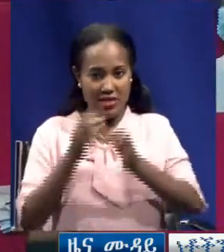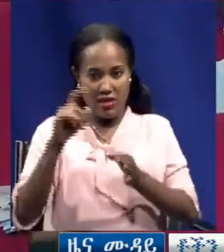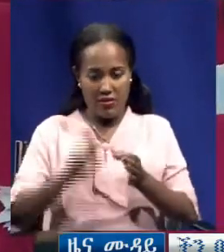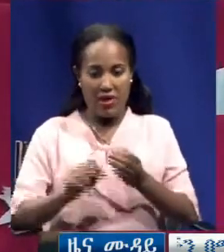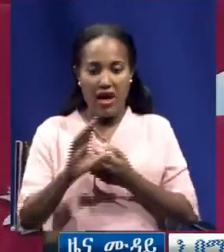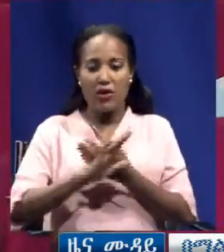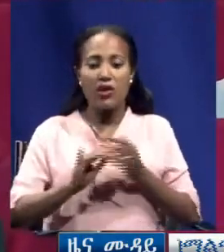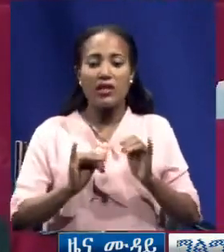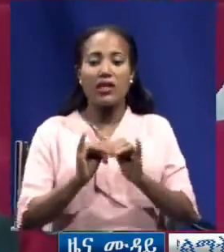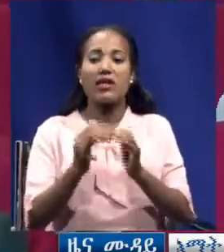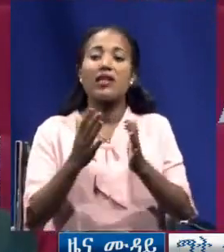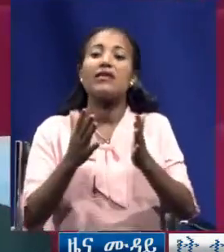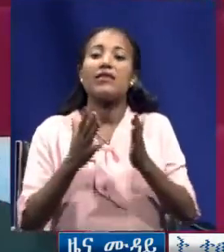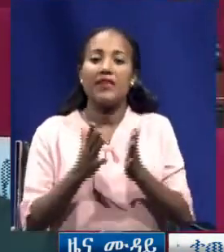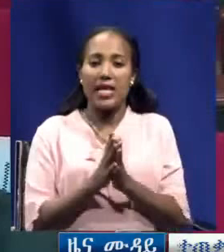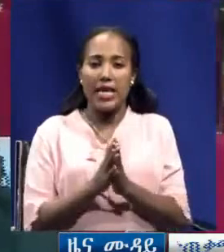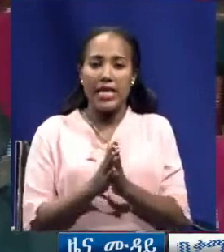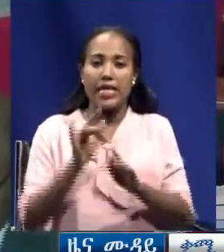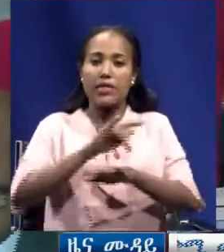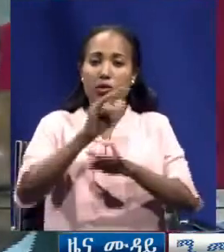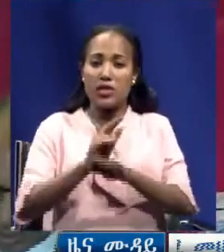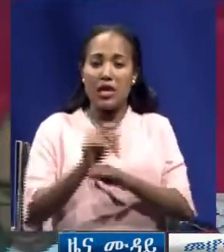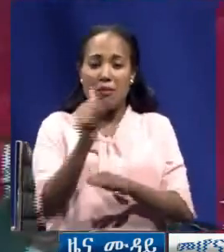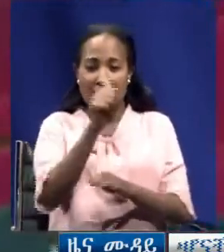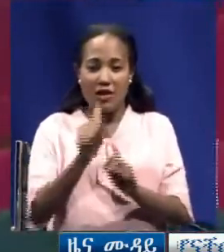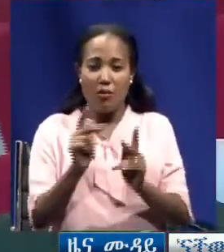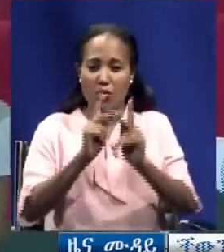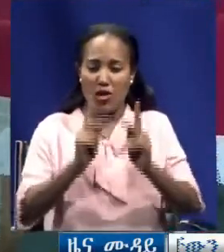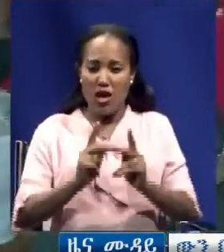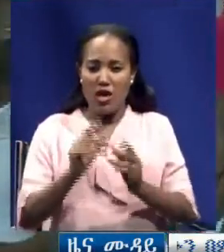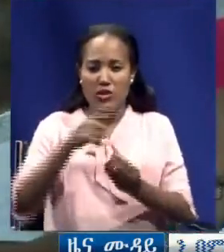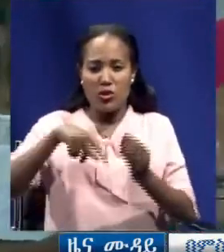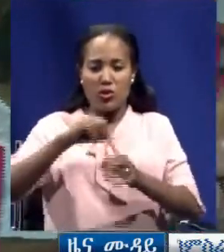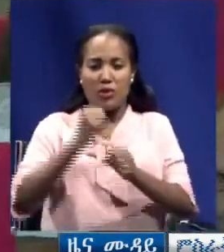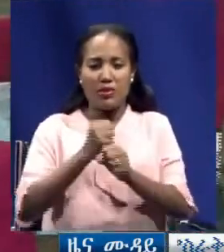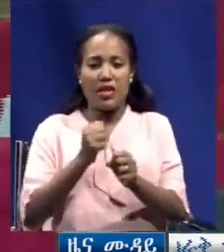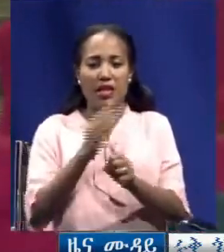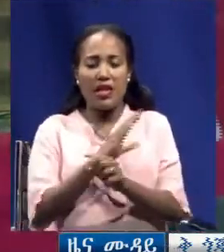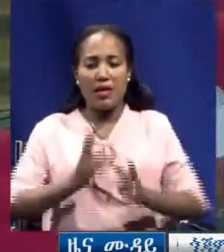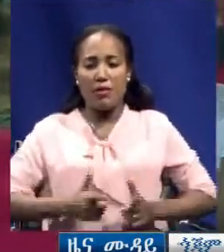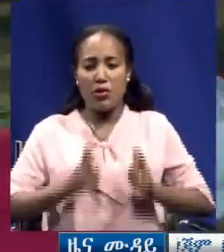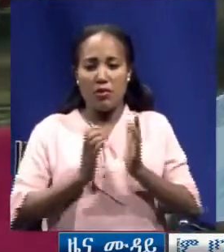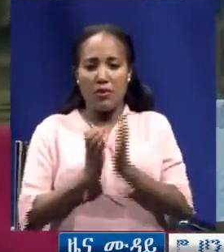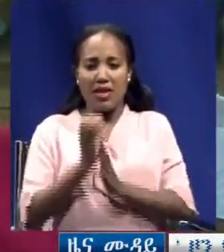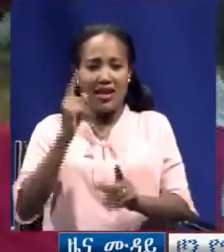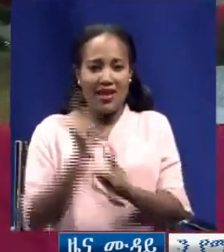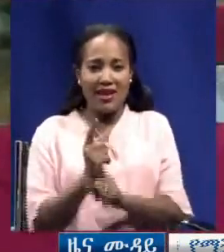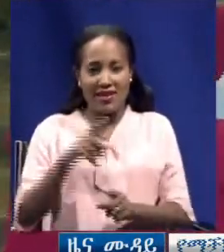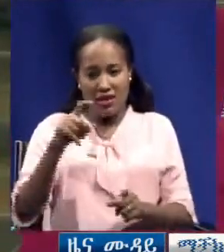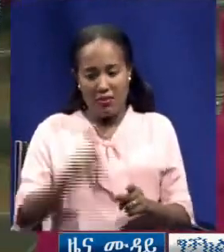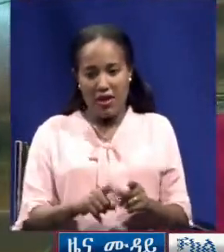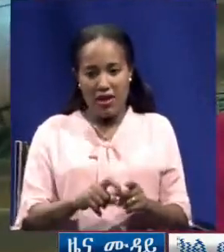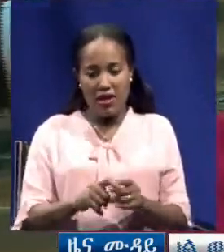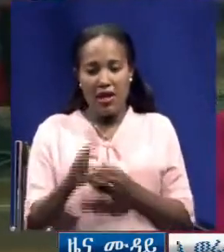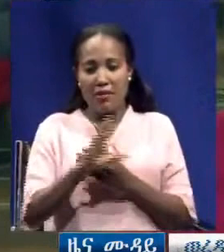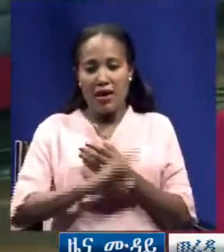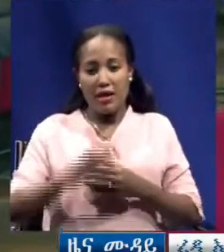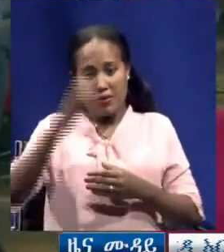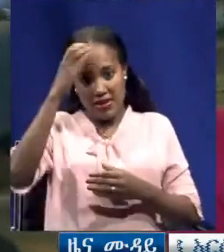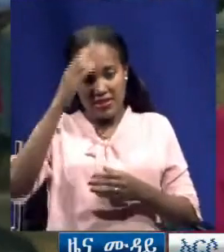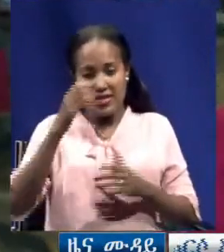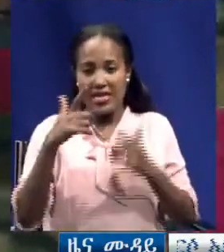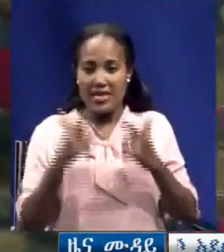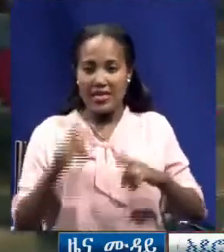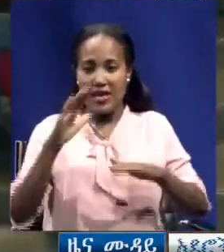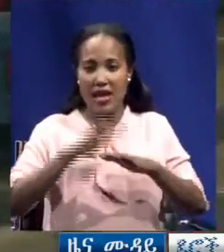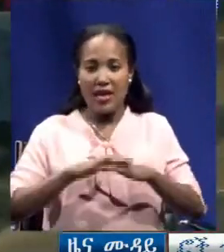ሀገሪቱ እንድትቀጥል ከተፈለገ የዜጎች በየትኛውም አካባቢ ተዘዋውሮ የመስራትና የመኖር መብት ሊረጋገጥ ይገባል። በሀገረ መንግስት እጣ